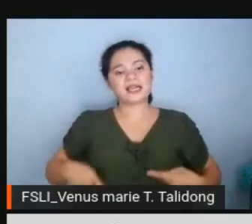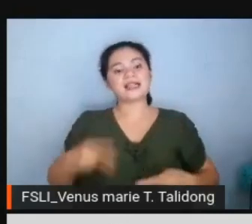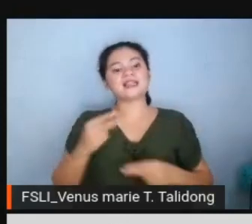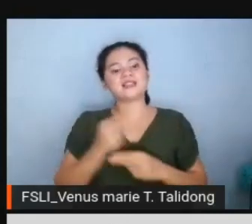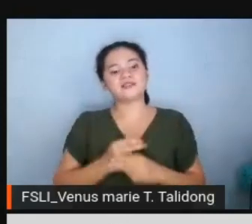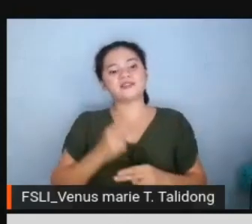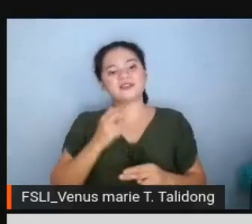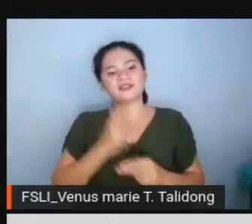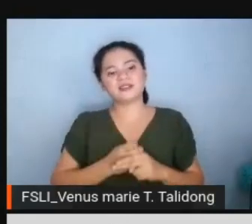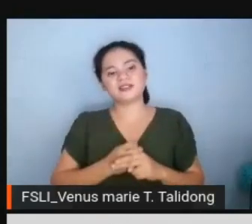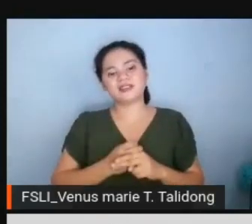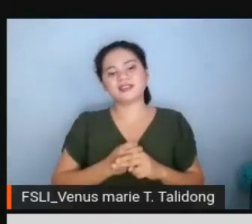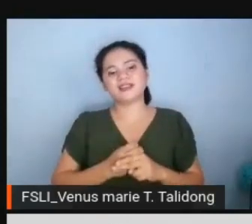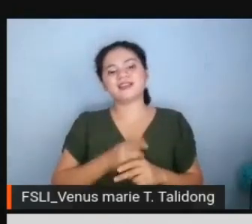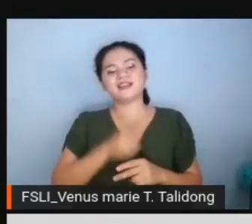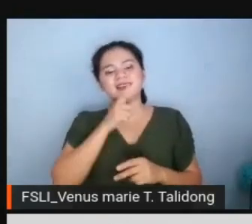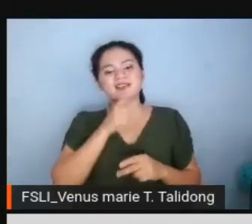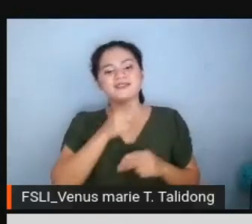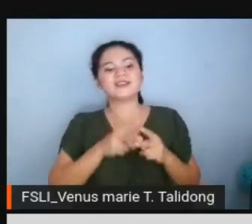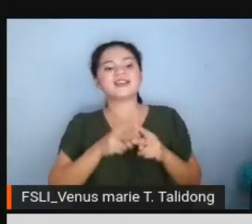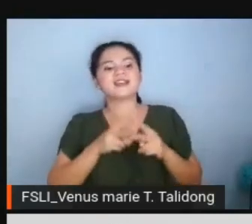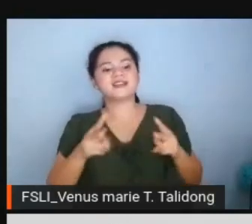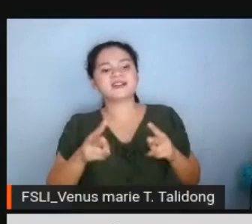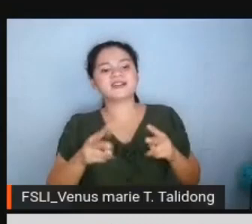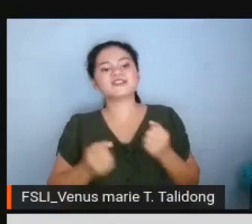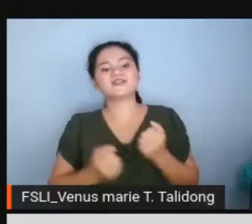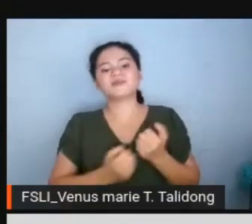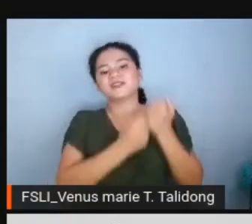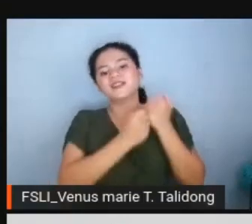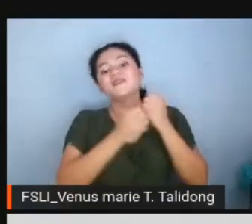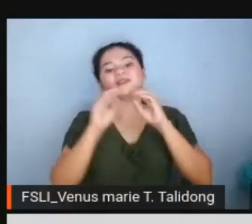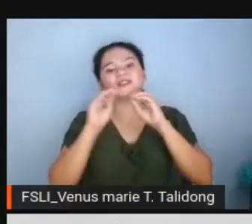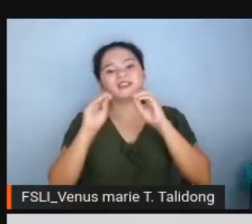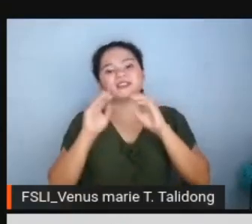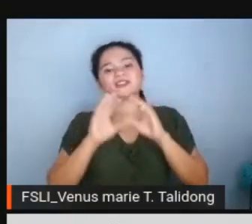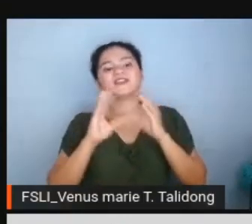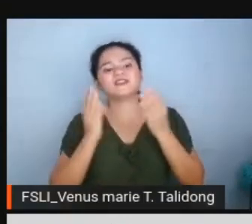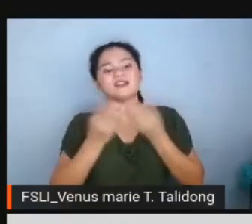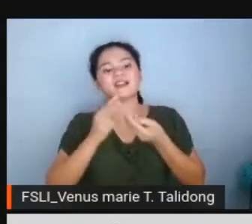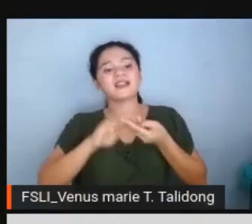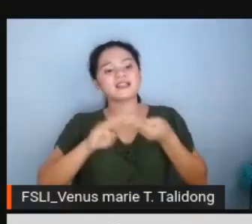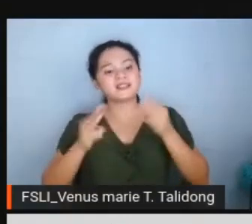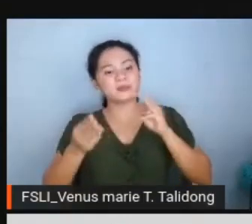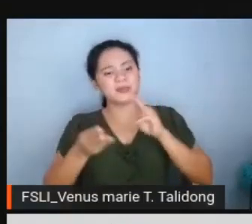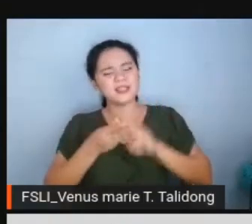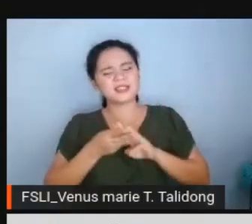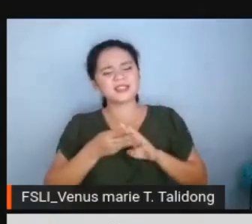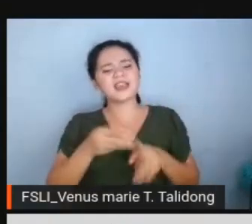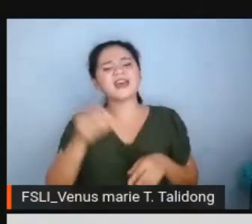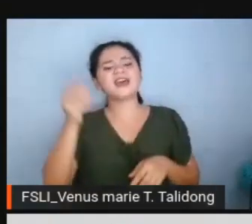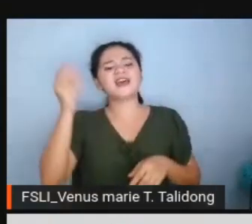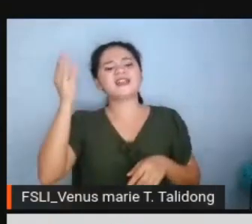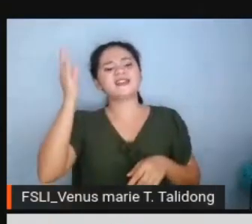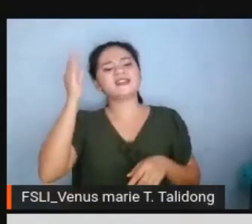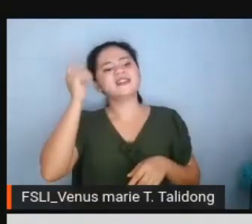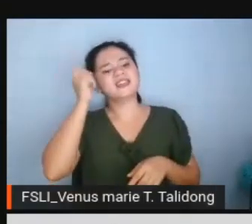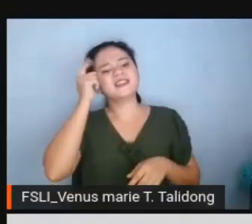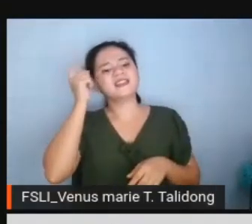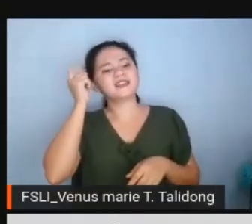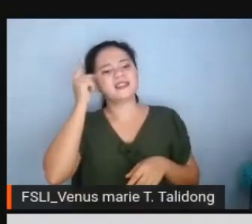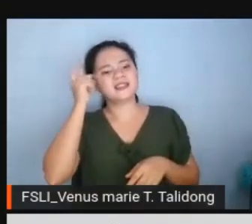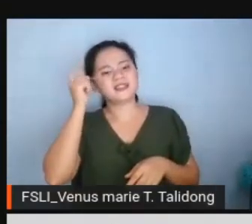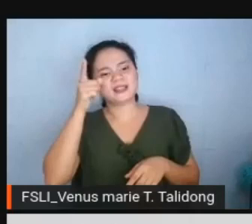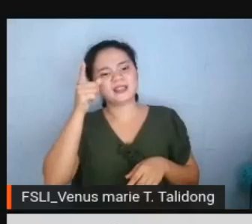supportive naman sila because I was able to explain to them, well, kung bakit hindi ako pwede sa ganyang